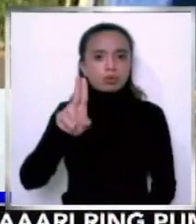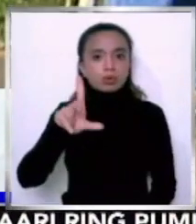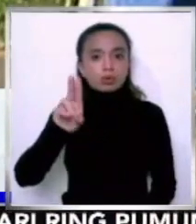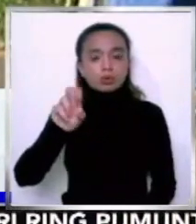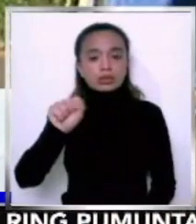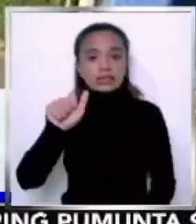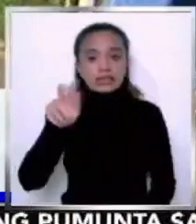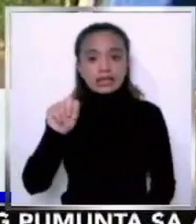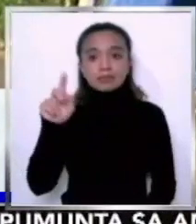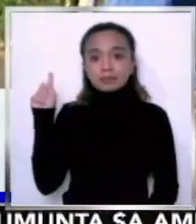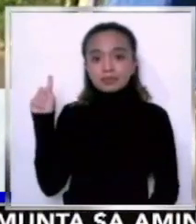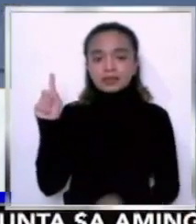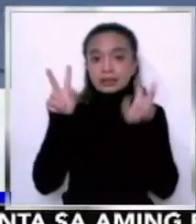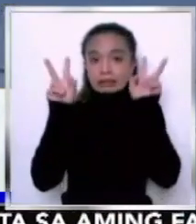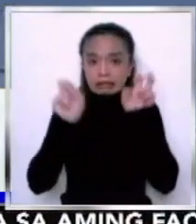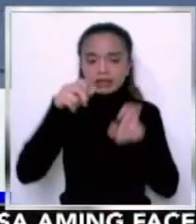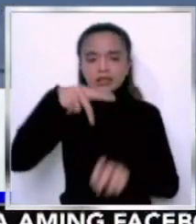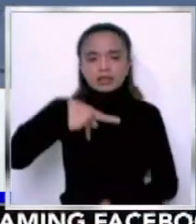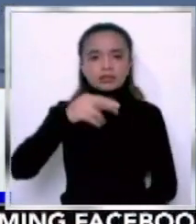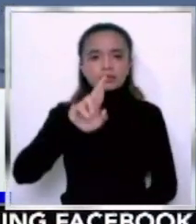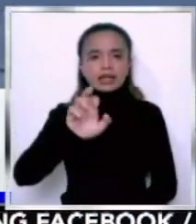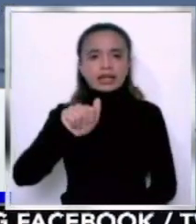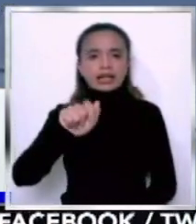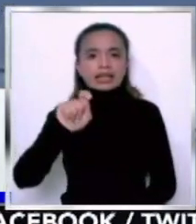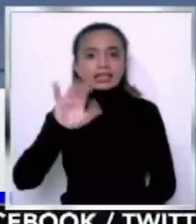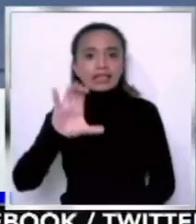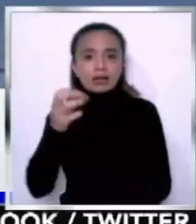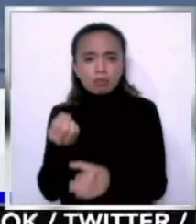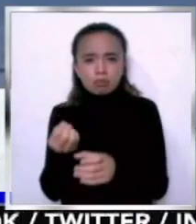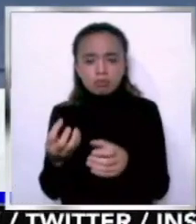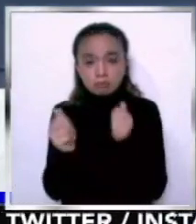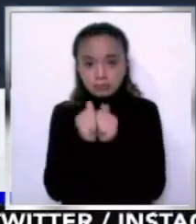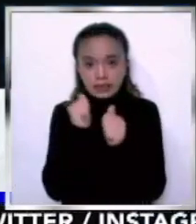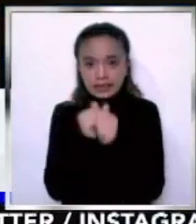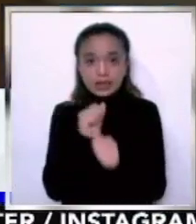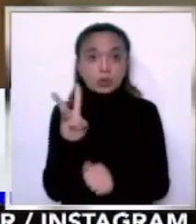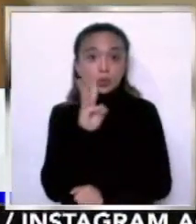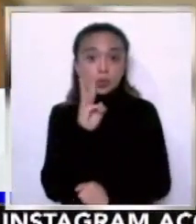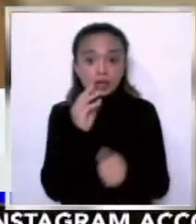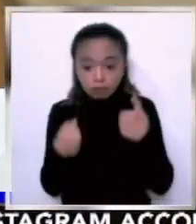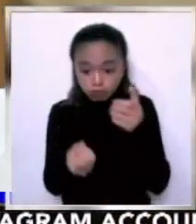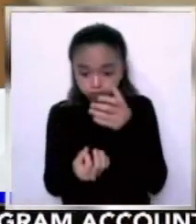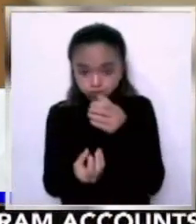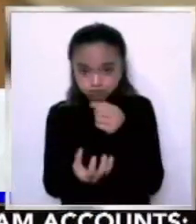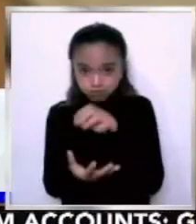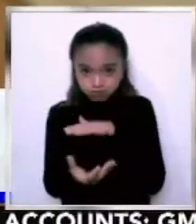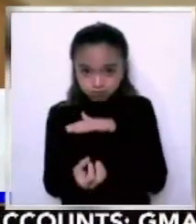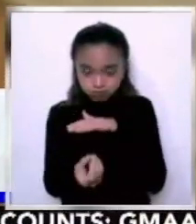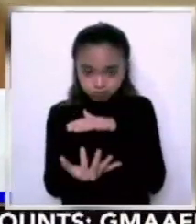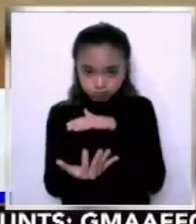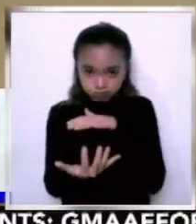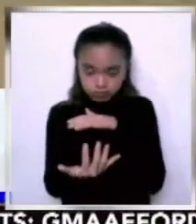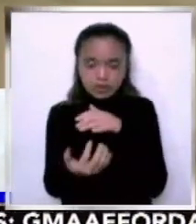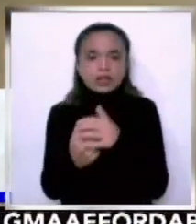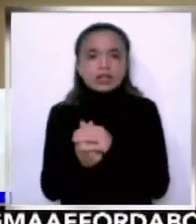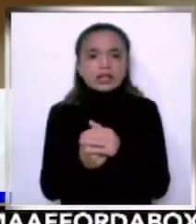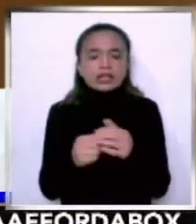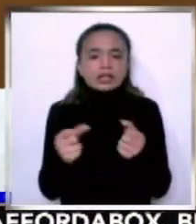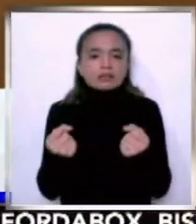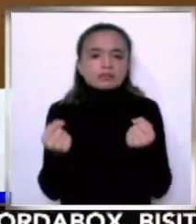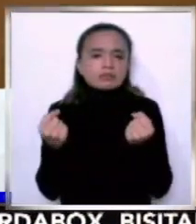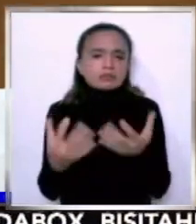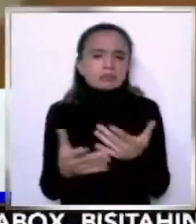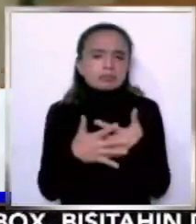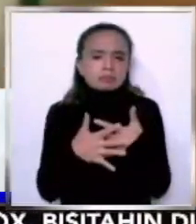Phreatic eruption ang nangyari o pagkulo ng tubig sa ilalim ng lupa. Ilang araw ang nakalipas, hindi pa